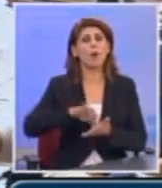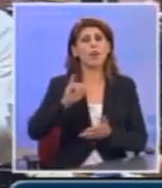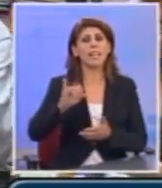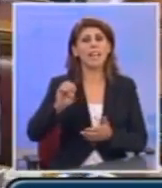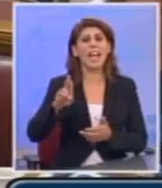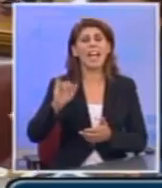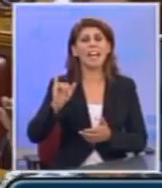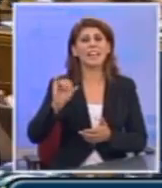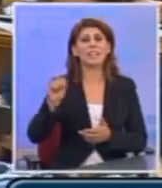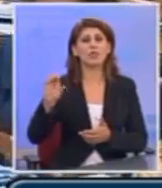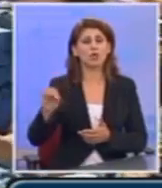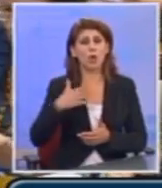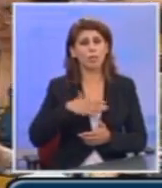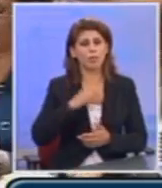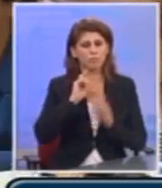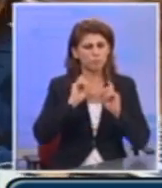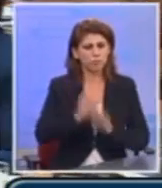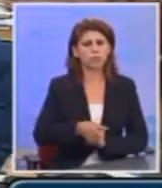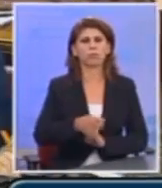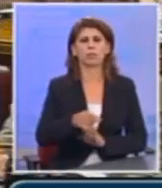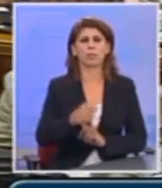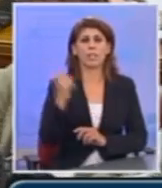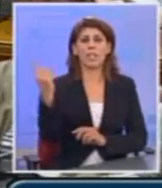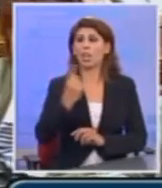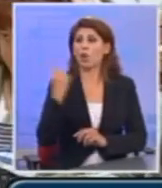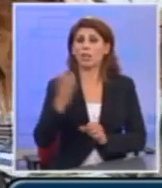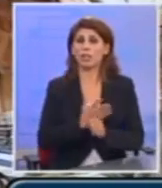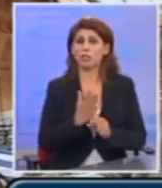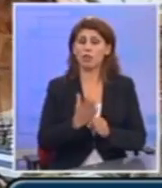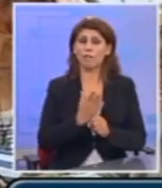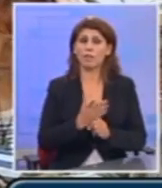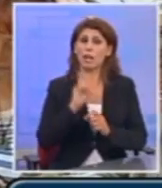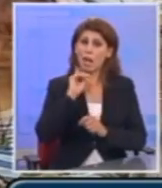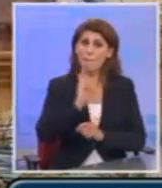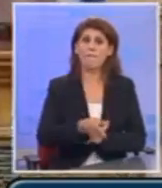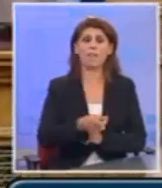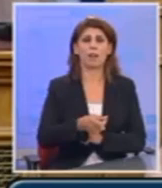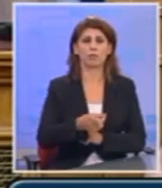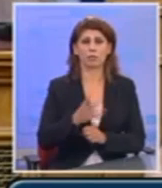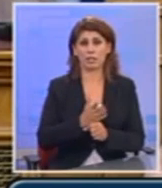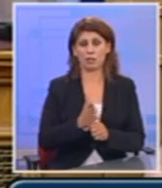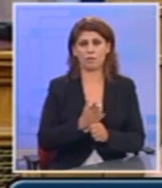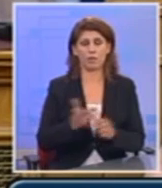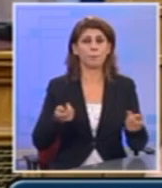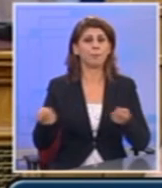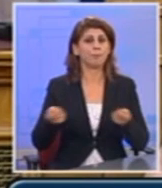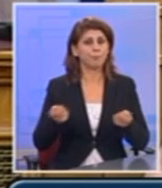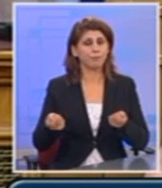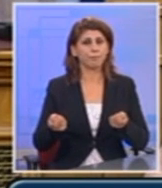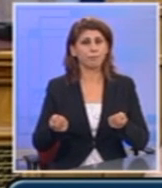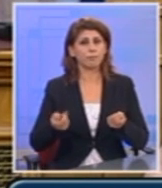αλληλοκάλυψη μνημονιακή πολιτική οικολογικής καταστροφής ε οργανώθηκε